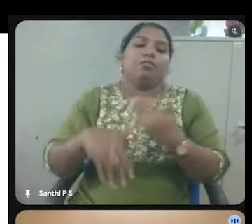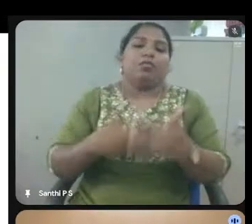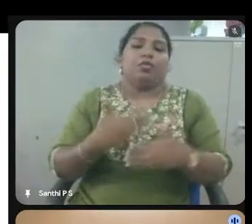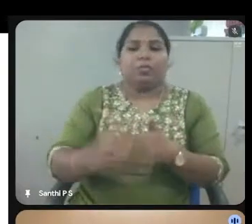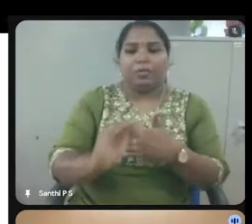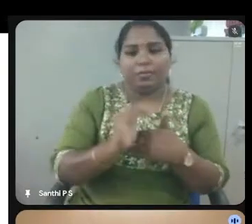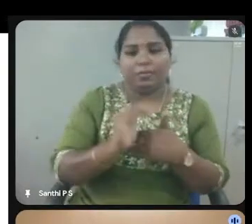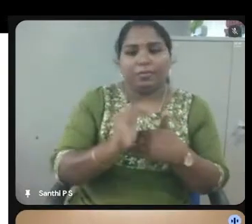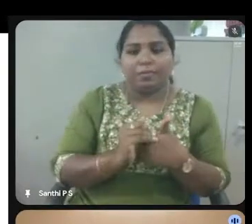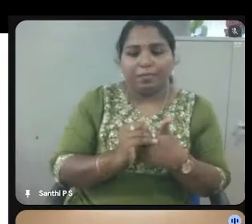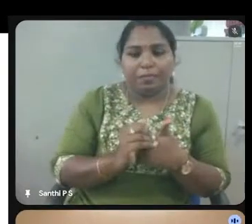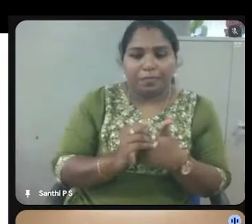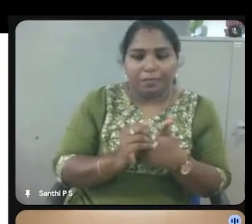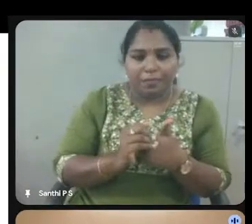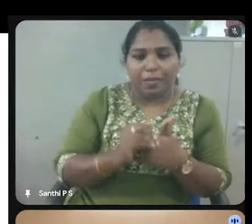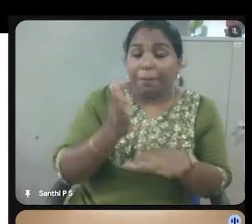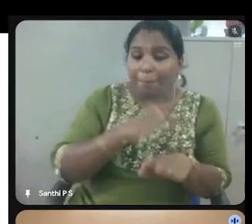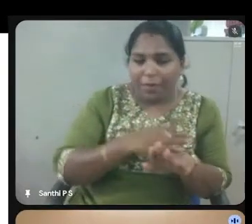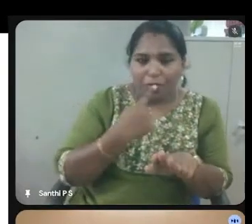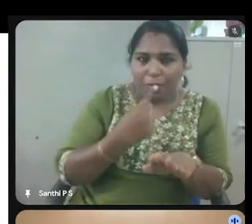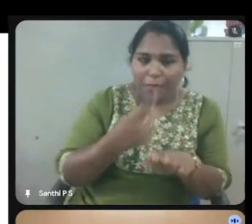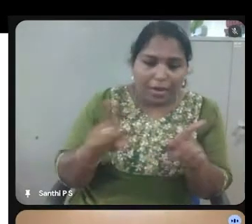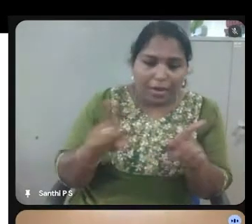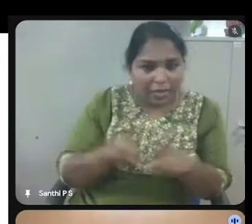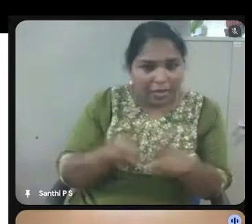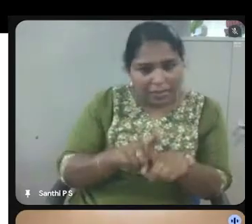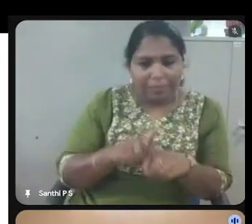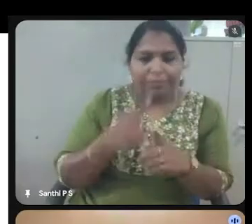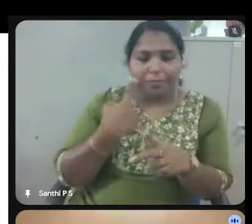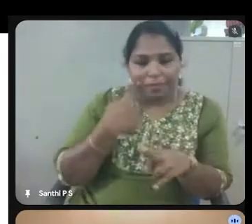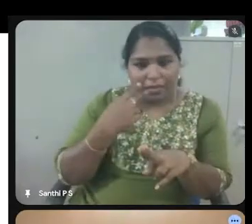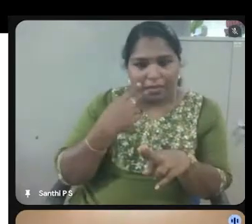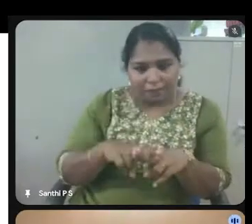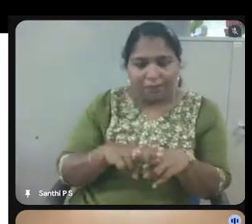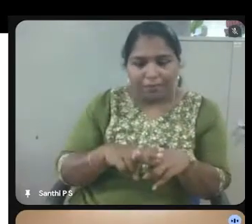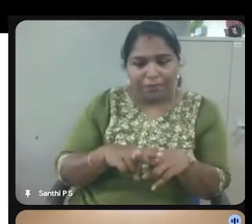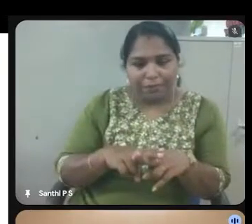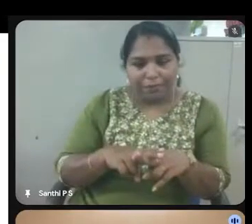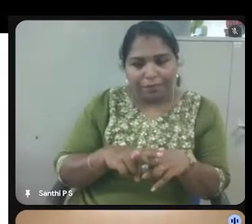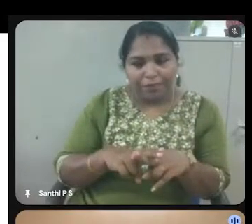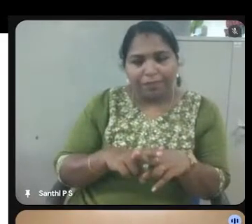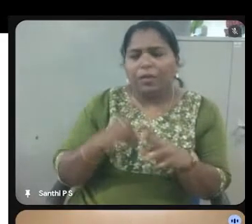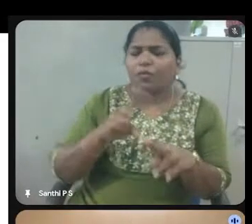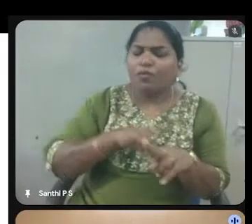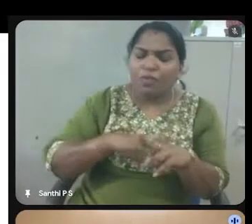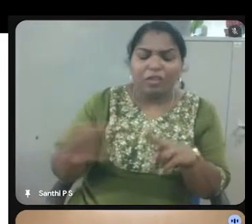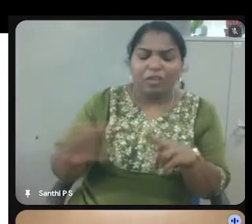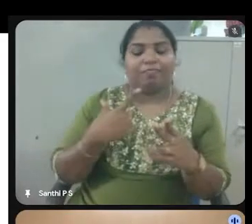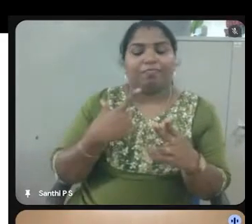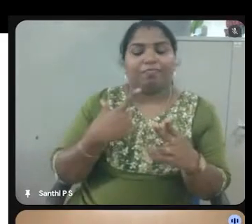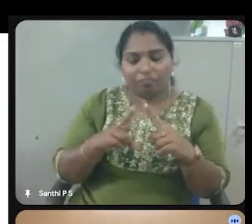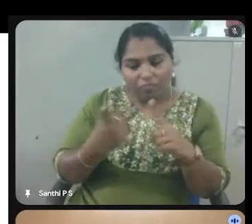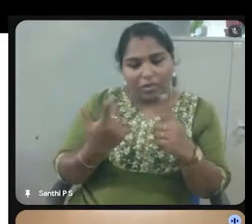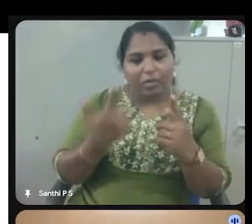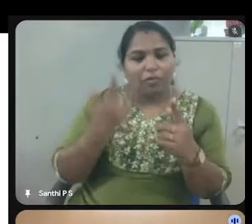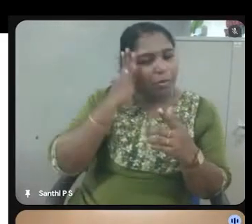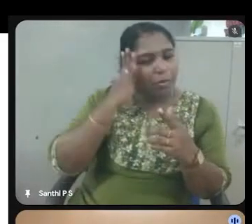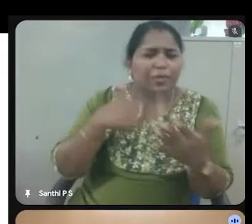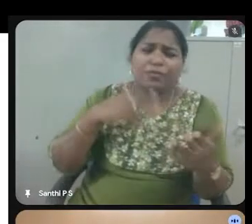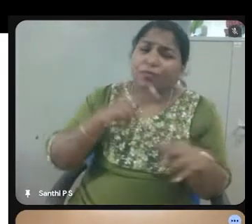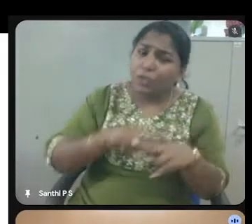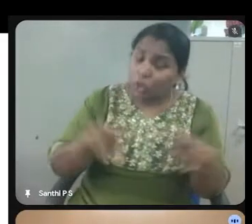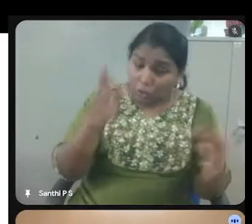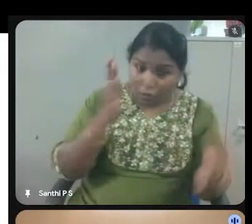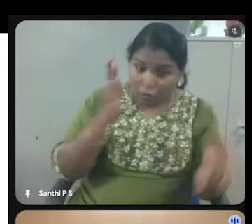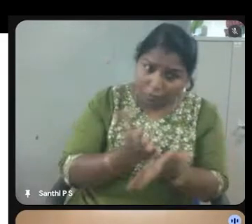നമുക്ക് നമ്മൾ നേരത്തെ പറഞ്ഞതുപോലെ ഇപ്പൊ ഒരു ഡിജിറ്റൽ യുഗമാണ്. അപ്പൊ നമുക്ക് കംപ്ലീറ്റ്ലി ചിലപ്പം കുട്ടികളെ സ്ക്രീനിൽ നിന്ന് മാറ്റി നിർത്താന്ന് വെച്ചാൽ ഒരു